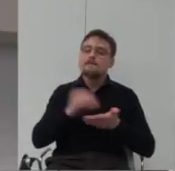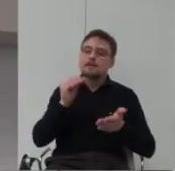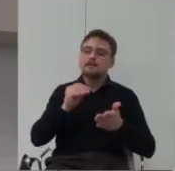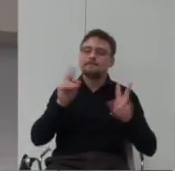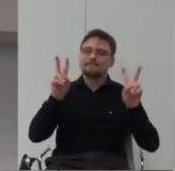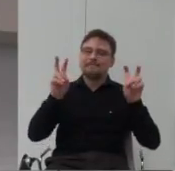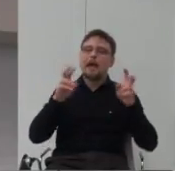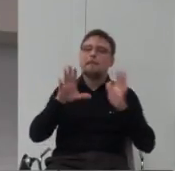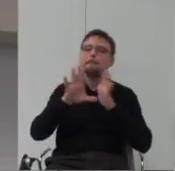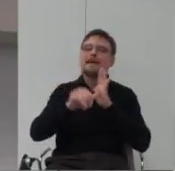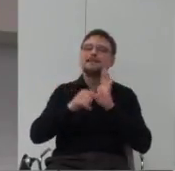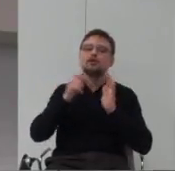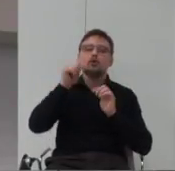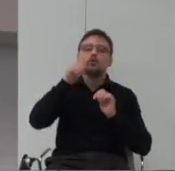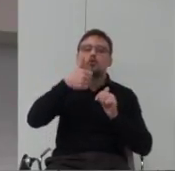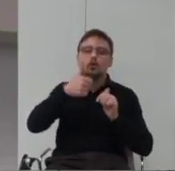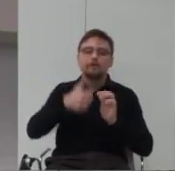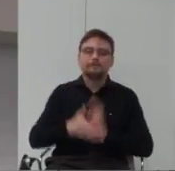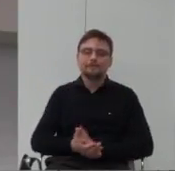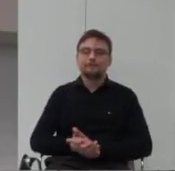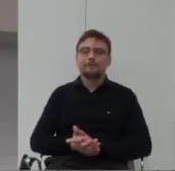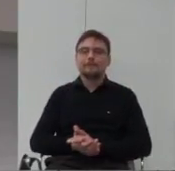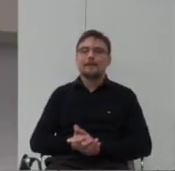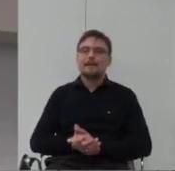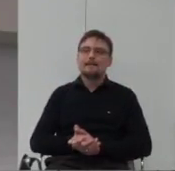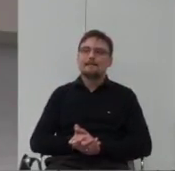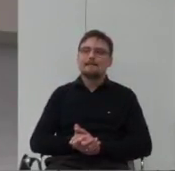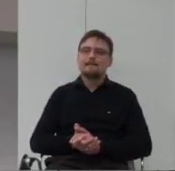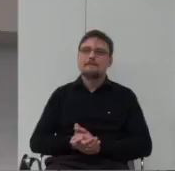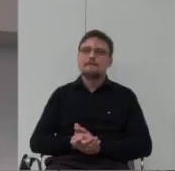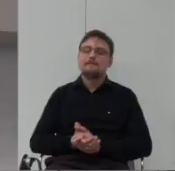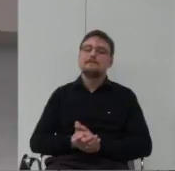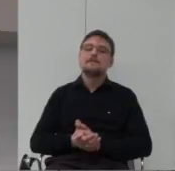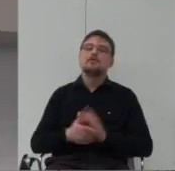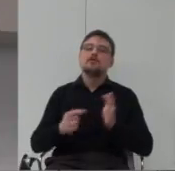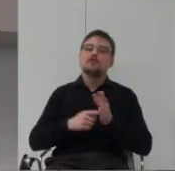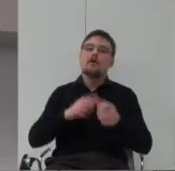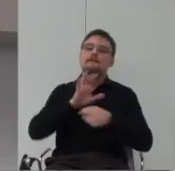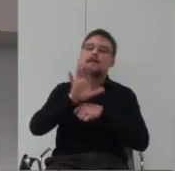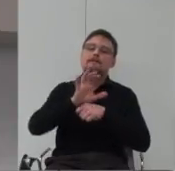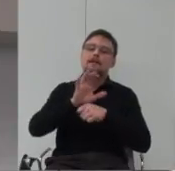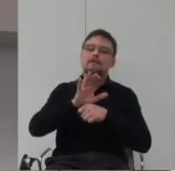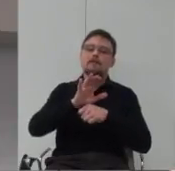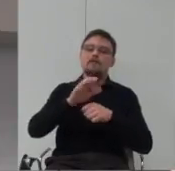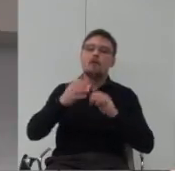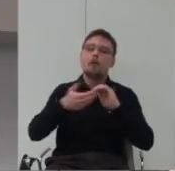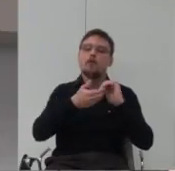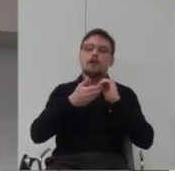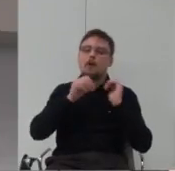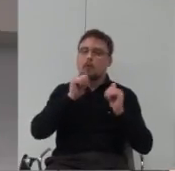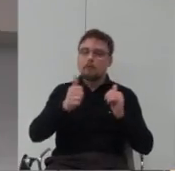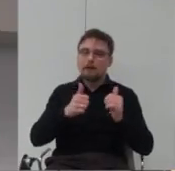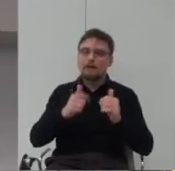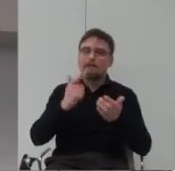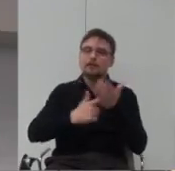warto, jakby ktoś był zainteresowany, sobie przeczytać polską wersję takiego miasta jutra, takiego